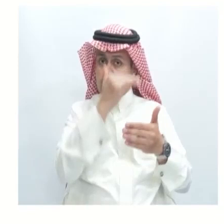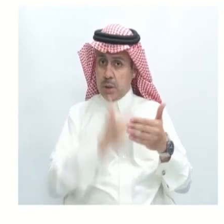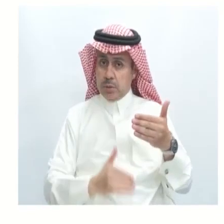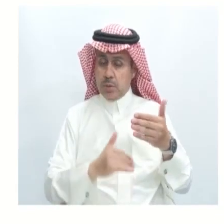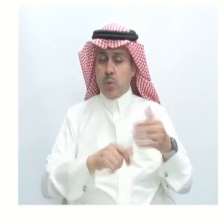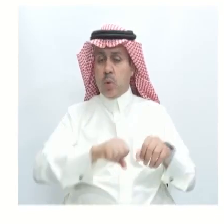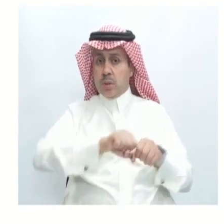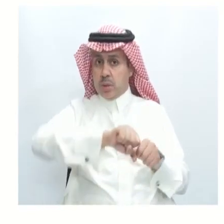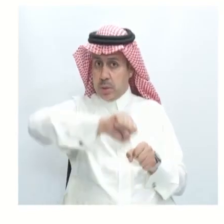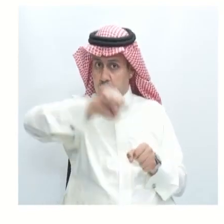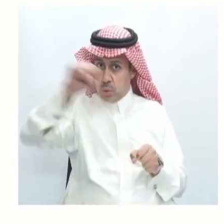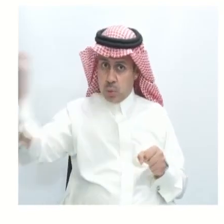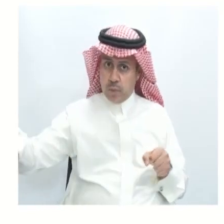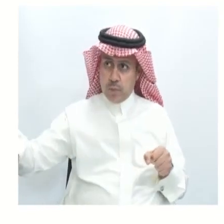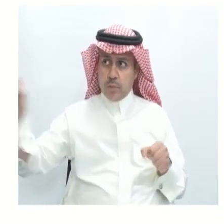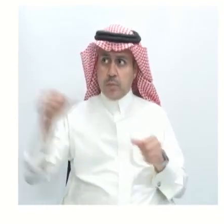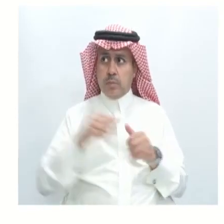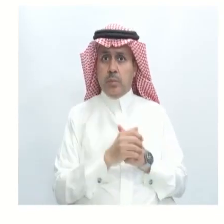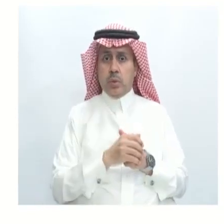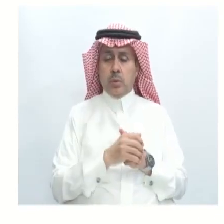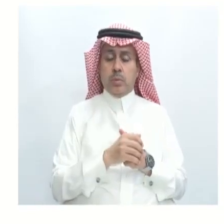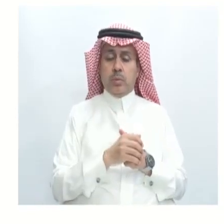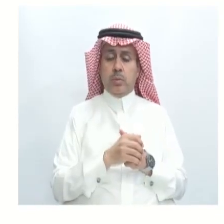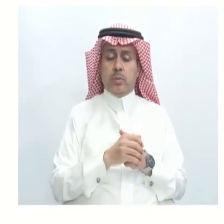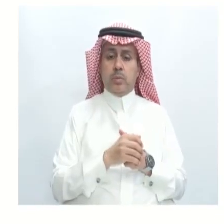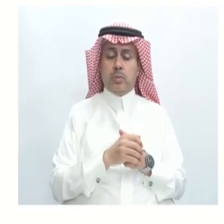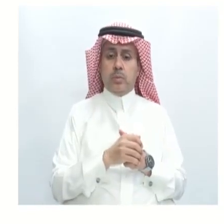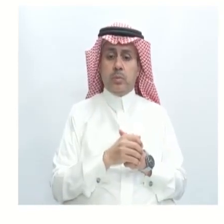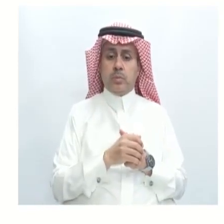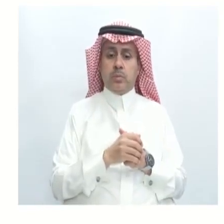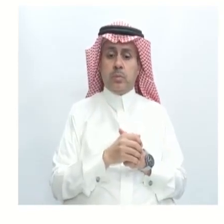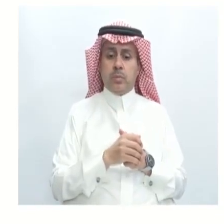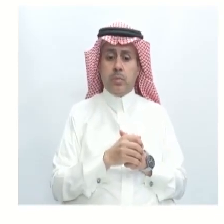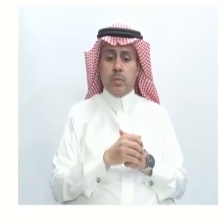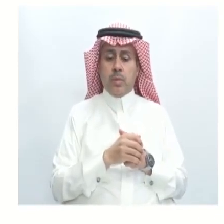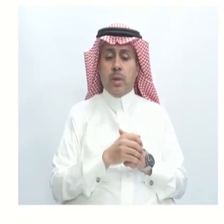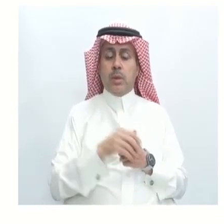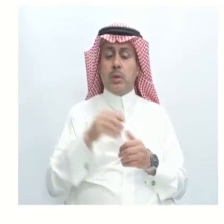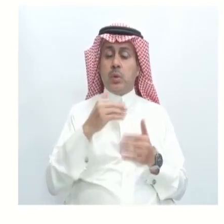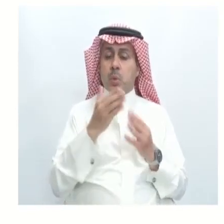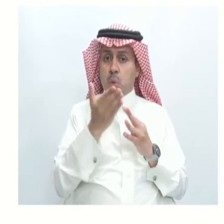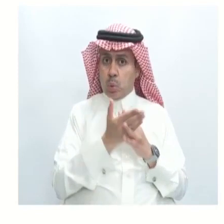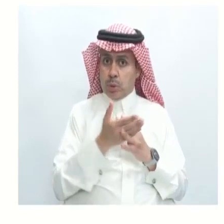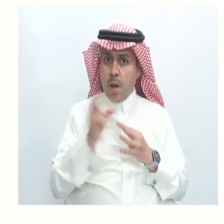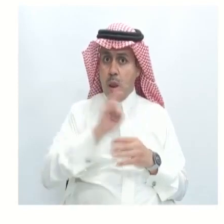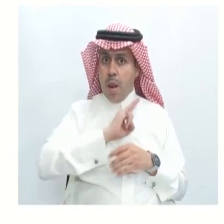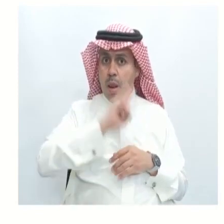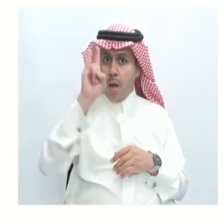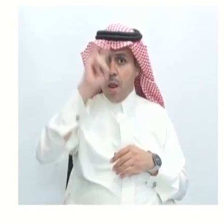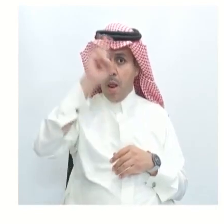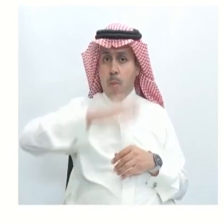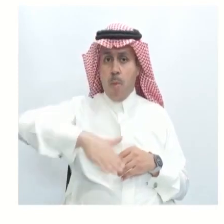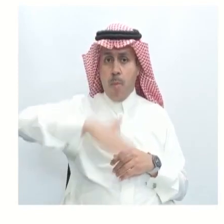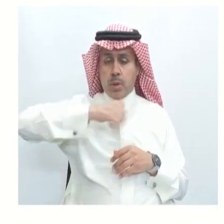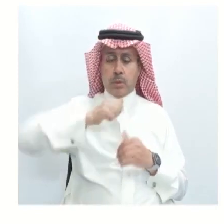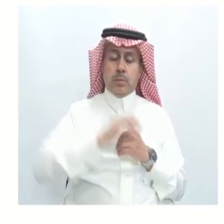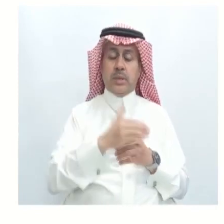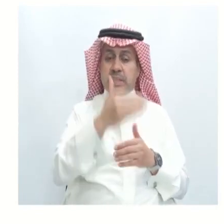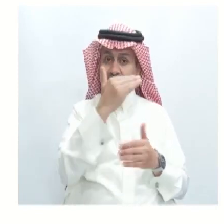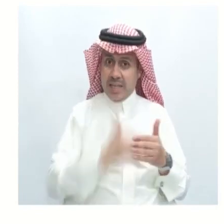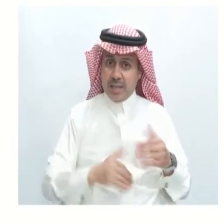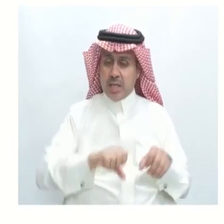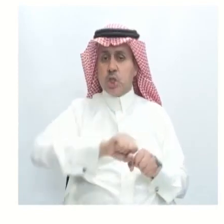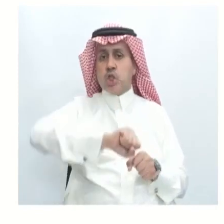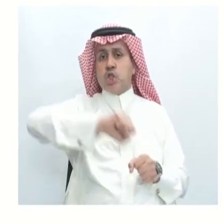العلم واوصافه ان عرضه يساوي ثلثي طوله وتتوسطه كلمه لا اله الا الله محمد رسول الله تحتها